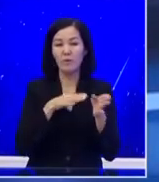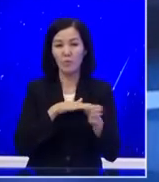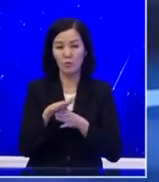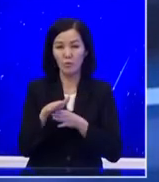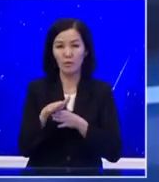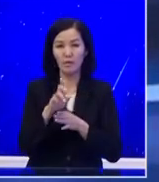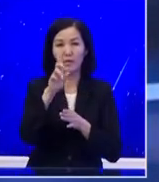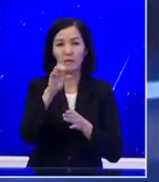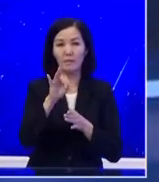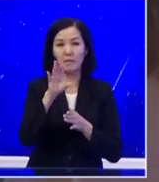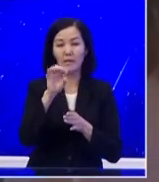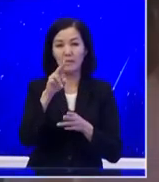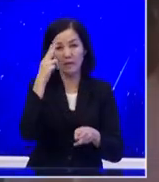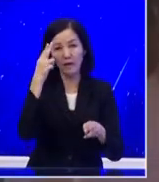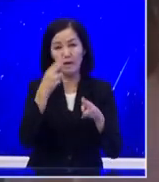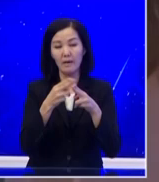жоқ. Бейсен аға бізге